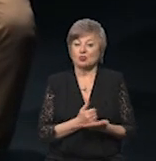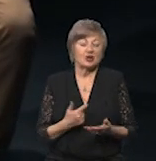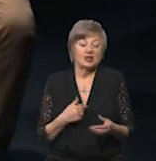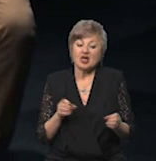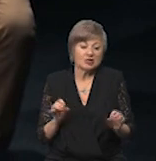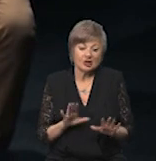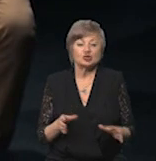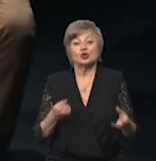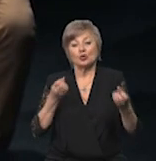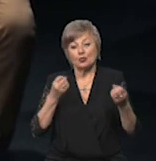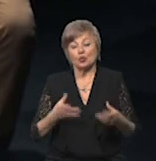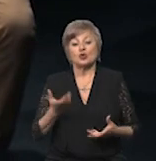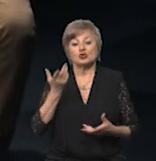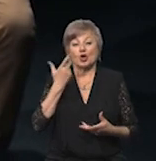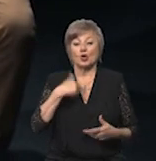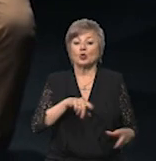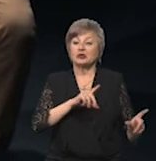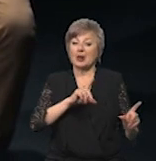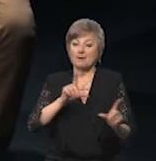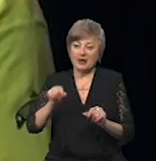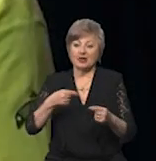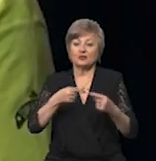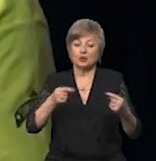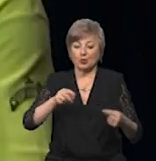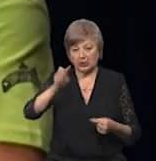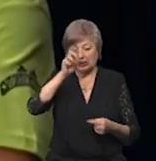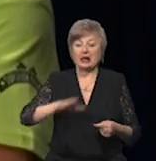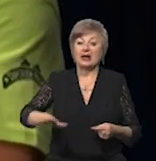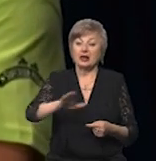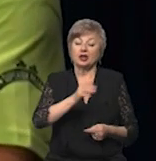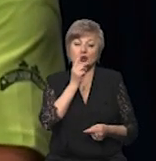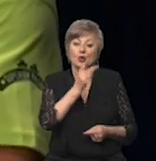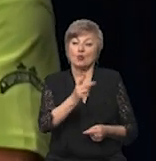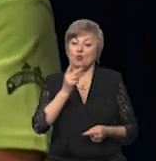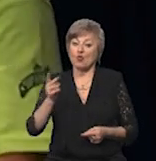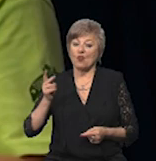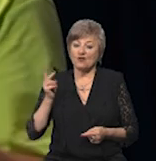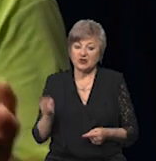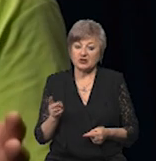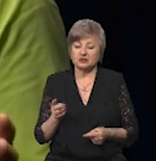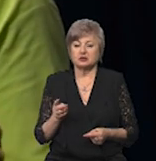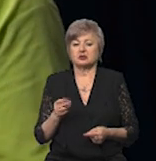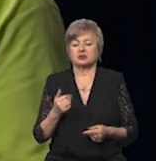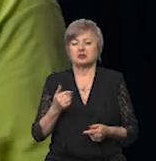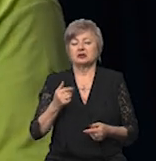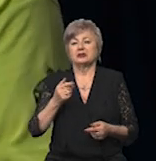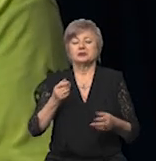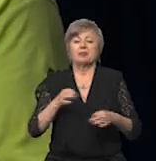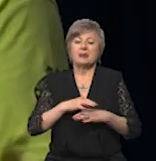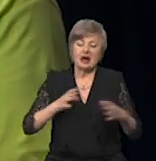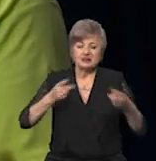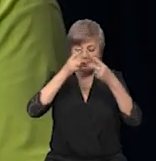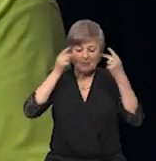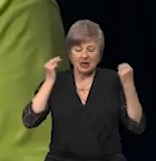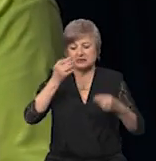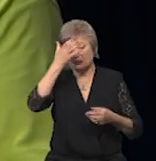Просто я коли поїхав в інші країни і там, побачив ритуальні маски, карнавальні маски, там ще якісь.